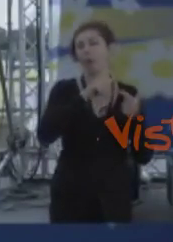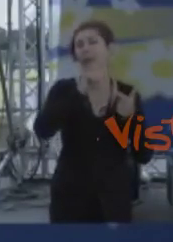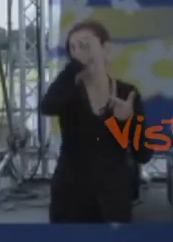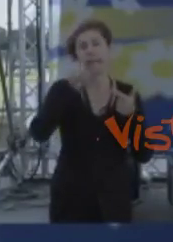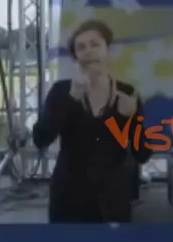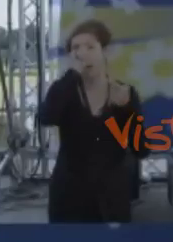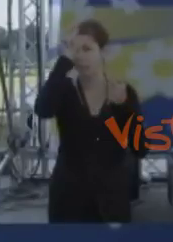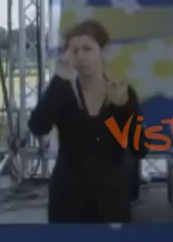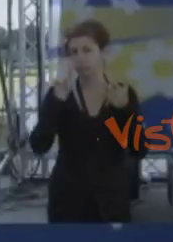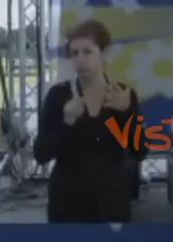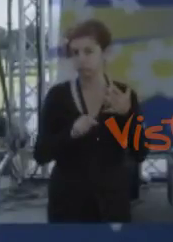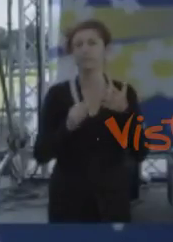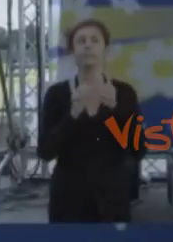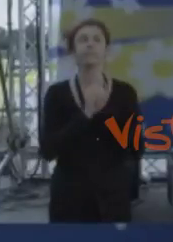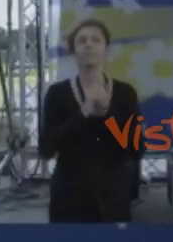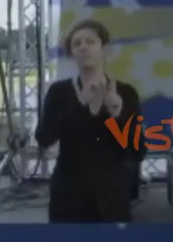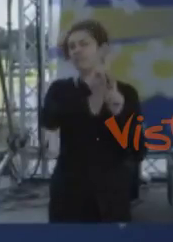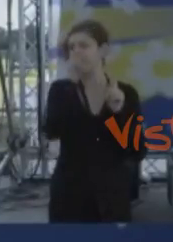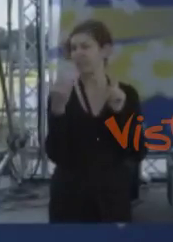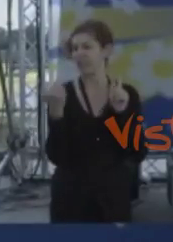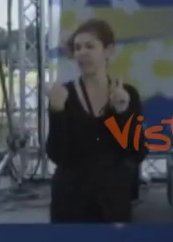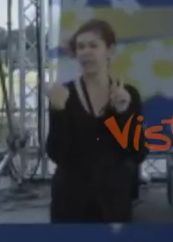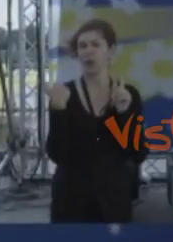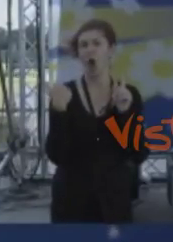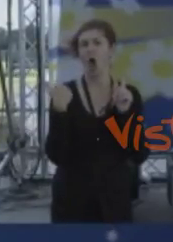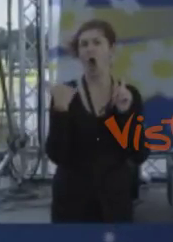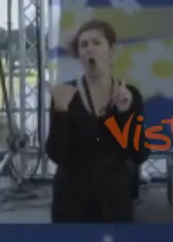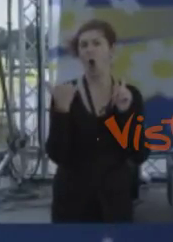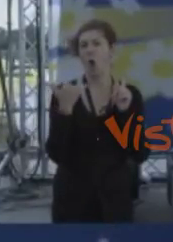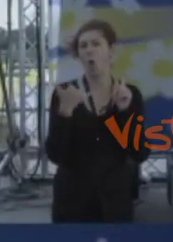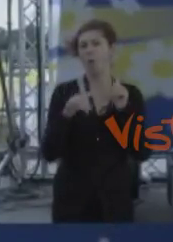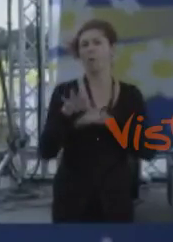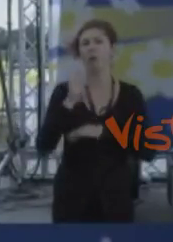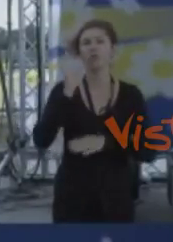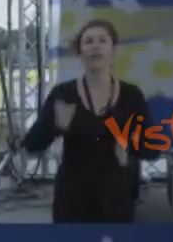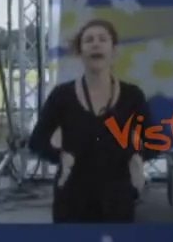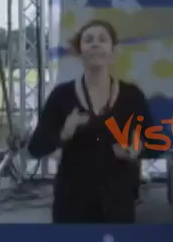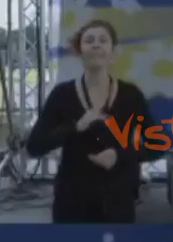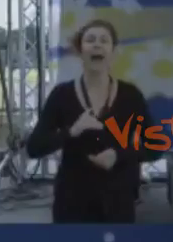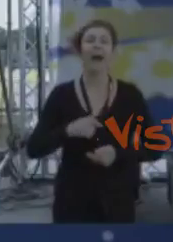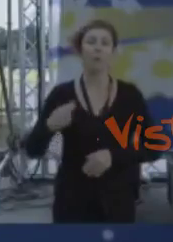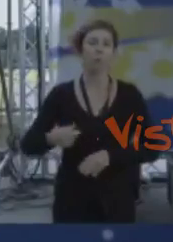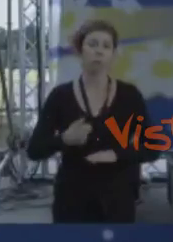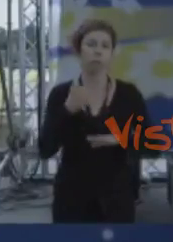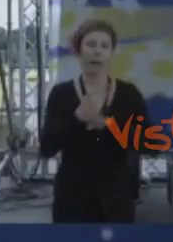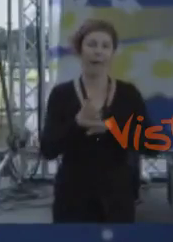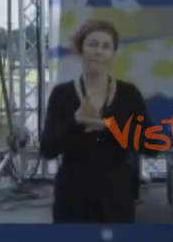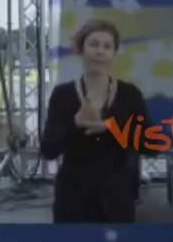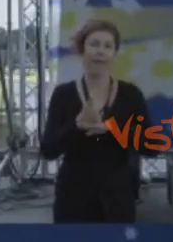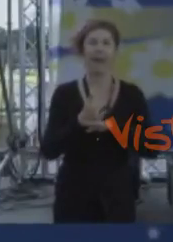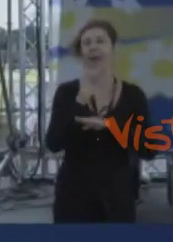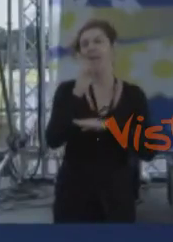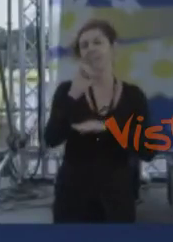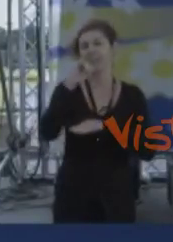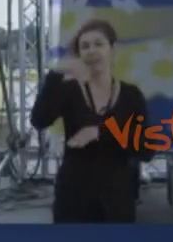l'Italia, fino all'altro giorno, dove abbiamo scelto anche il nostro candidato premier, Luigi Di Maio, a cui faccio